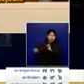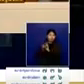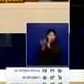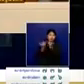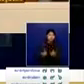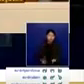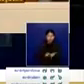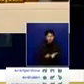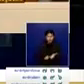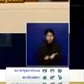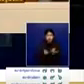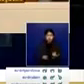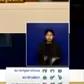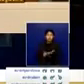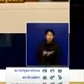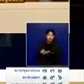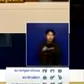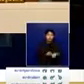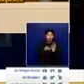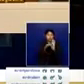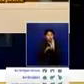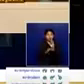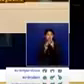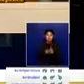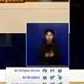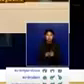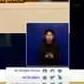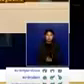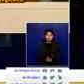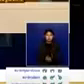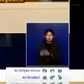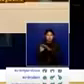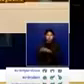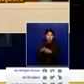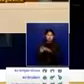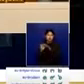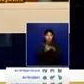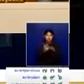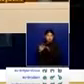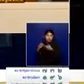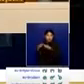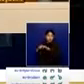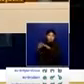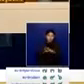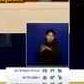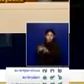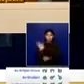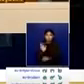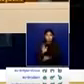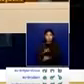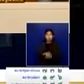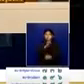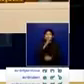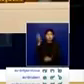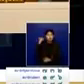จะแก้ผมก็สมมติมีการแก้ก็แก้กันไปนะครับอย่าโยงตรงนั้นมาโยงตรงนี้นะทำให้เข้าใจผิดนะครับวันนั้นถ้าหากว่ามี